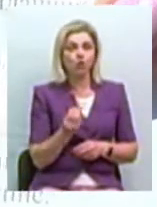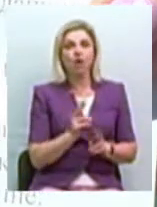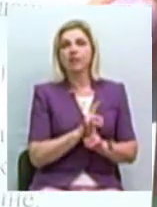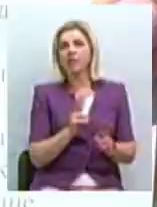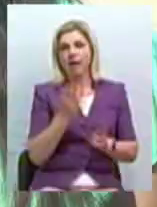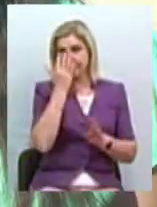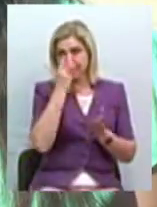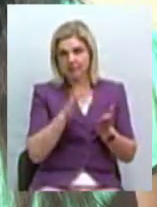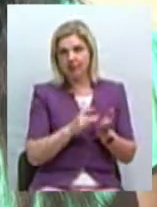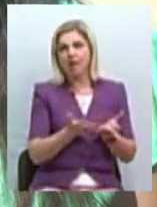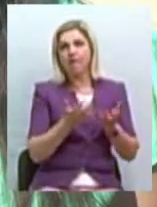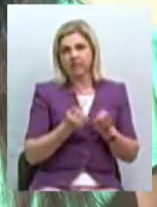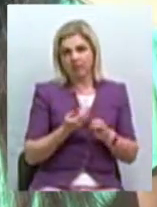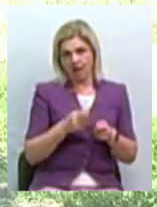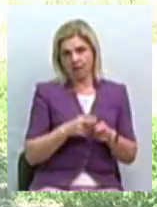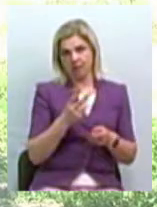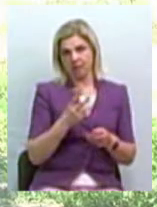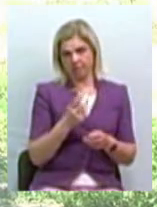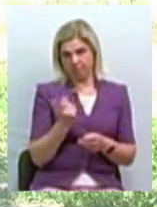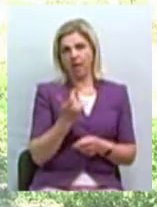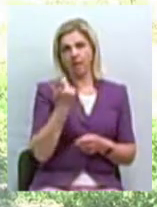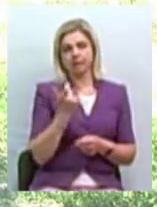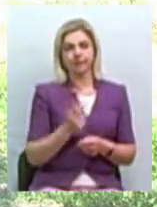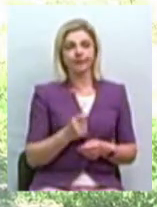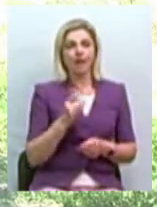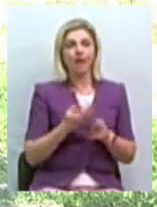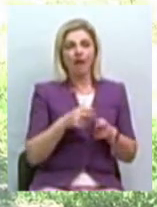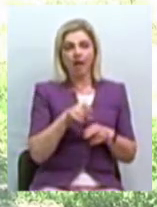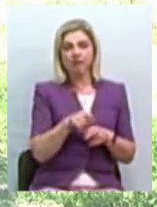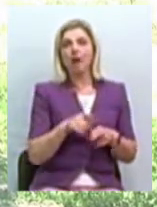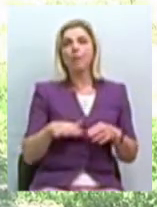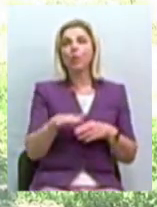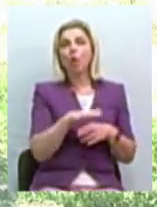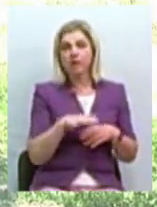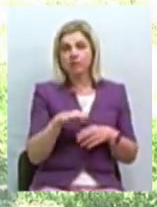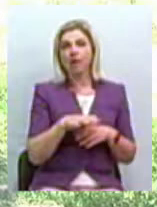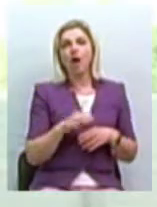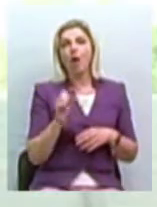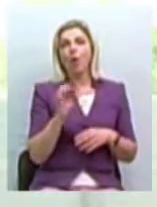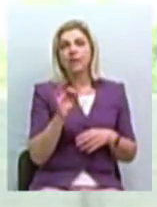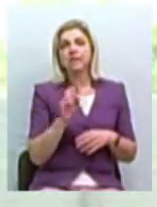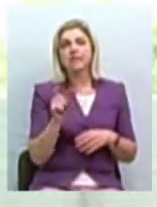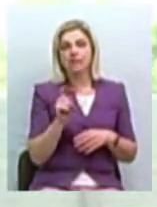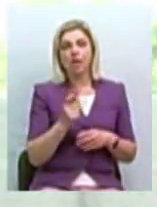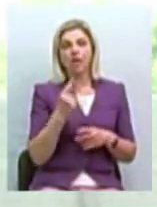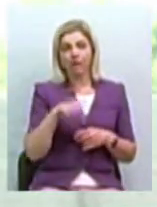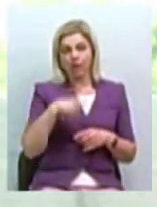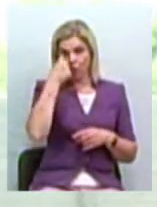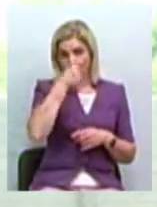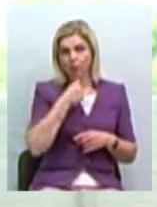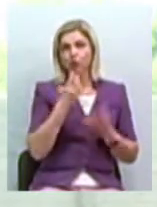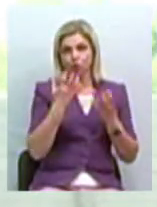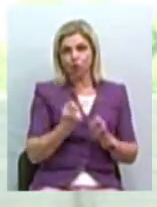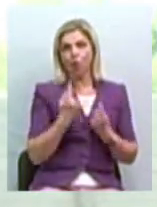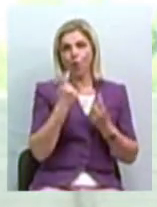цілей брати цей об'єкт на свій баланс. Співавтор проєкту «Шикарний волейбольний майданчик» Олексій Зєліков цьогоріч подав ще один проєкт під